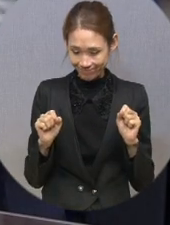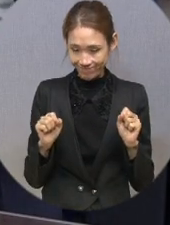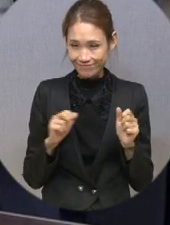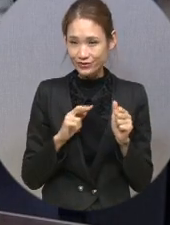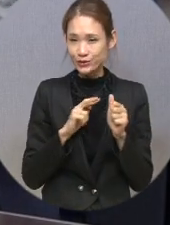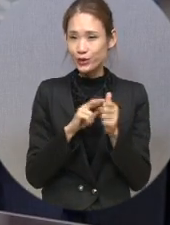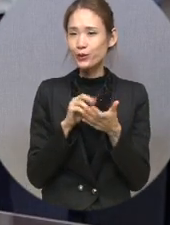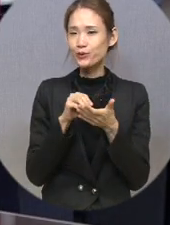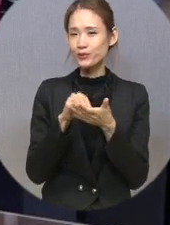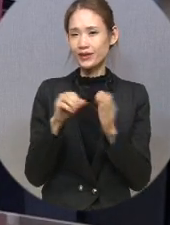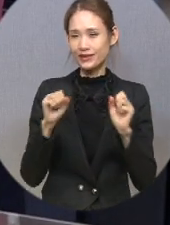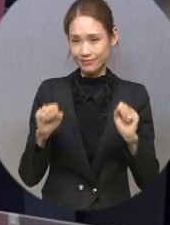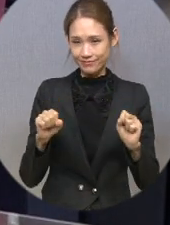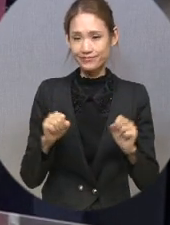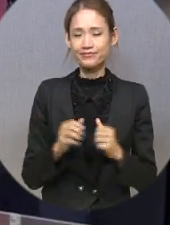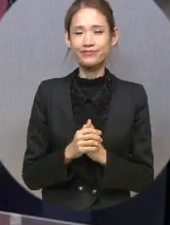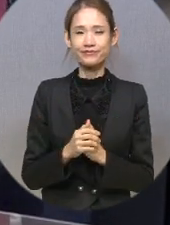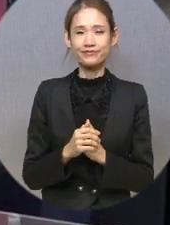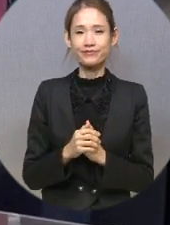예, 안녕하세요. 예.